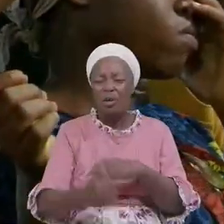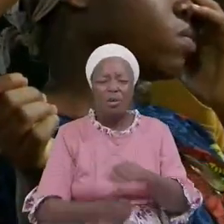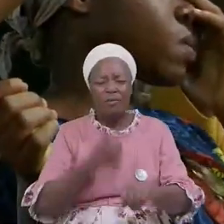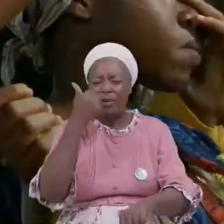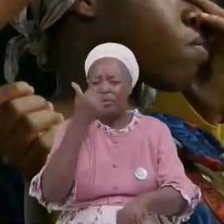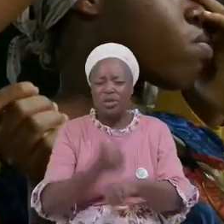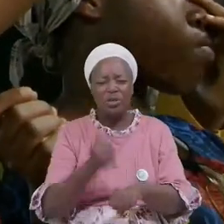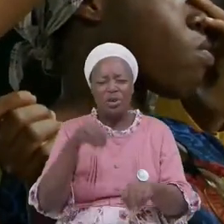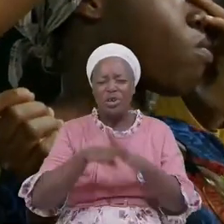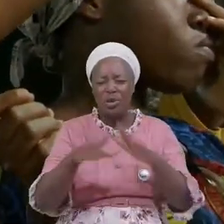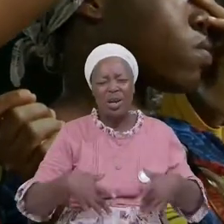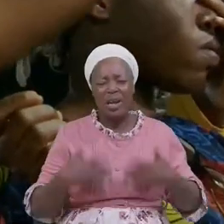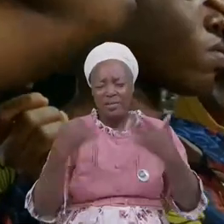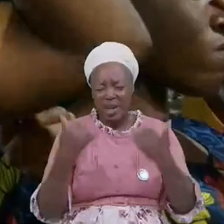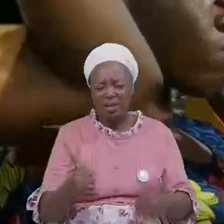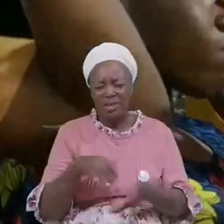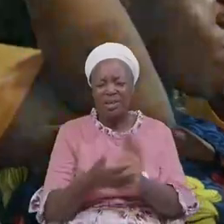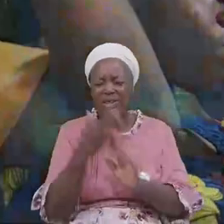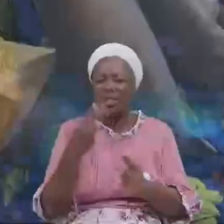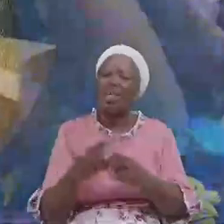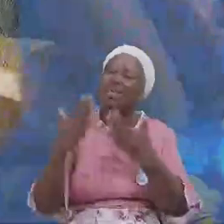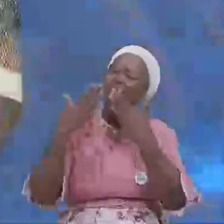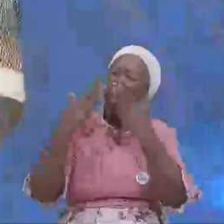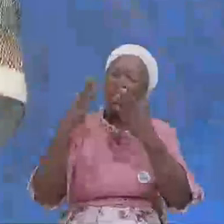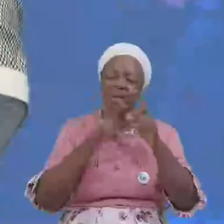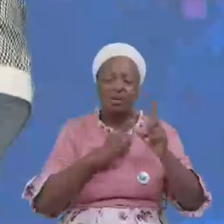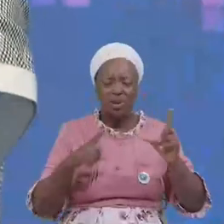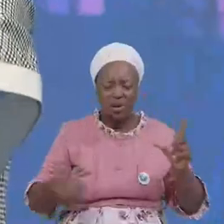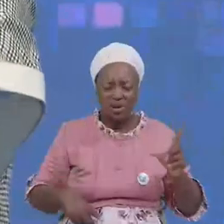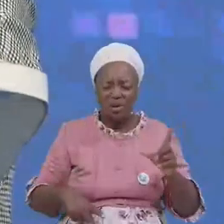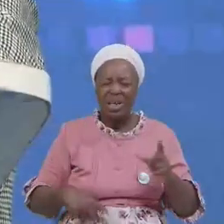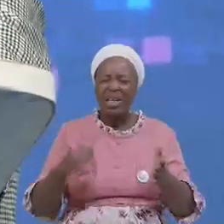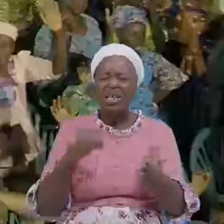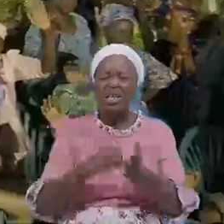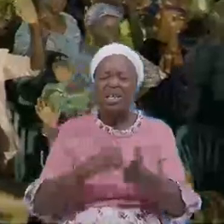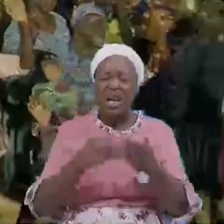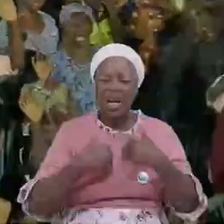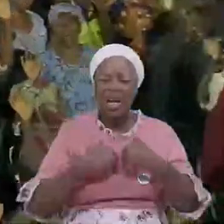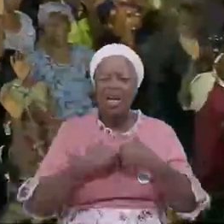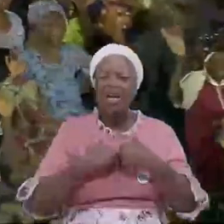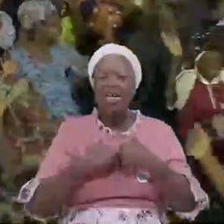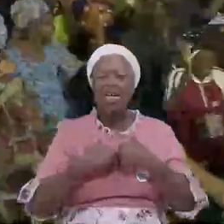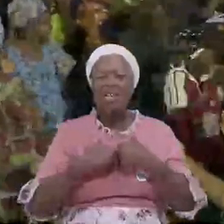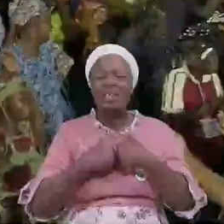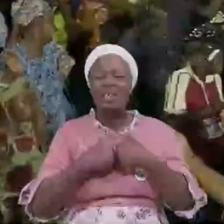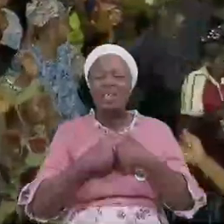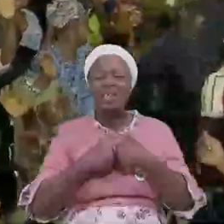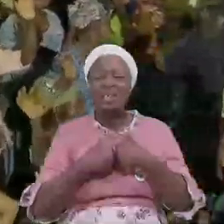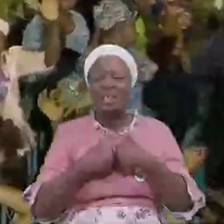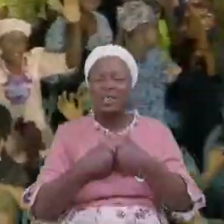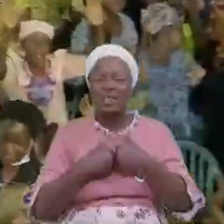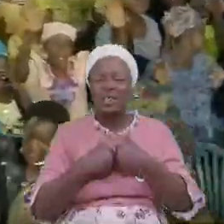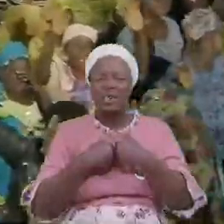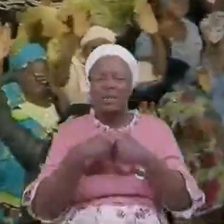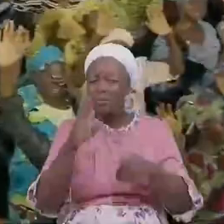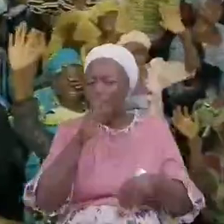Confirmation dans votre vie. Merci Seigneur. C'est fait. Au